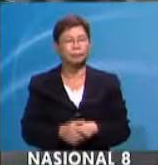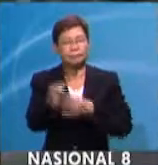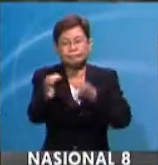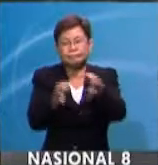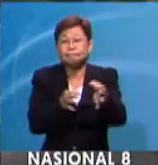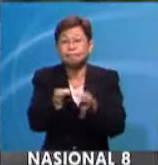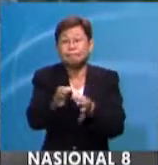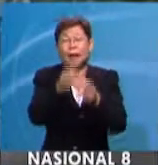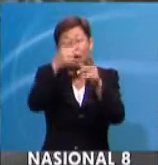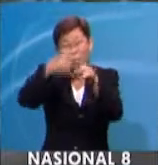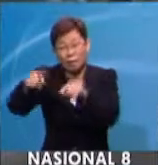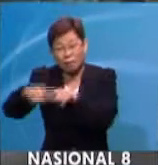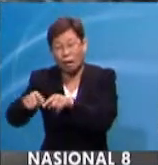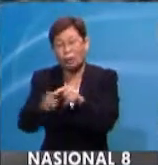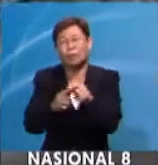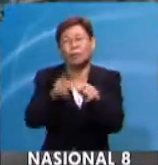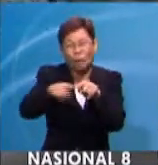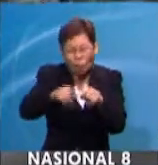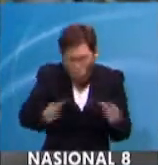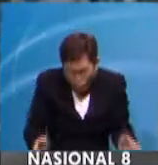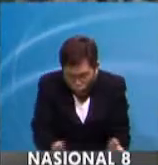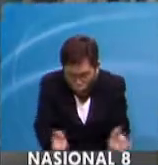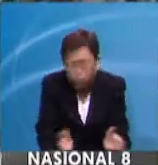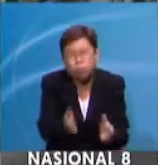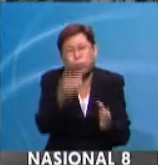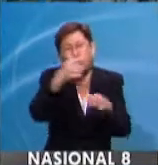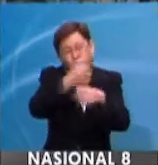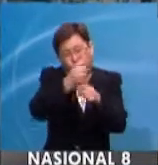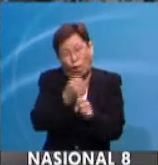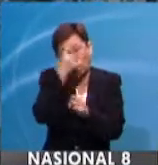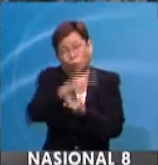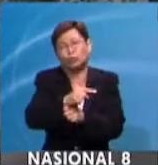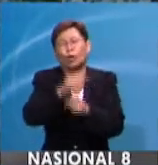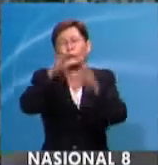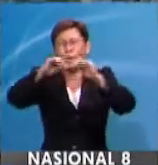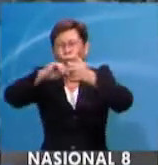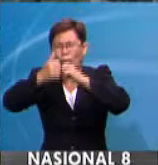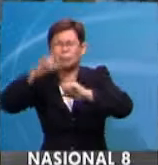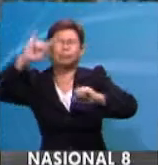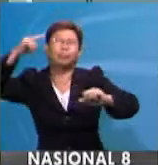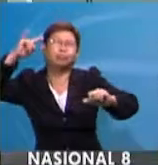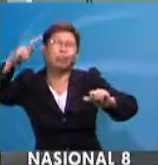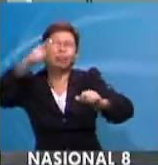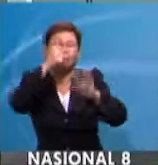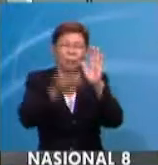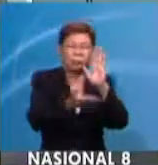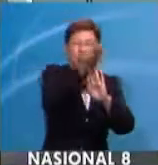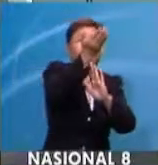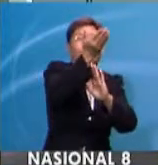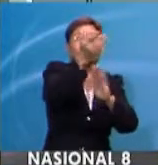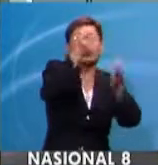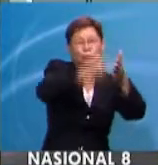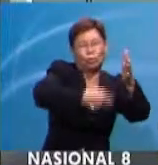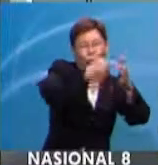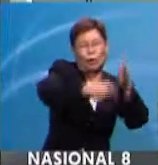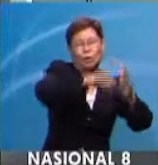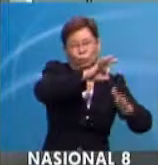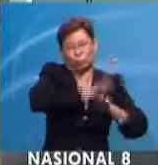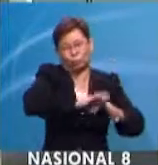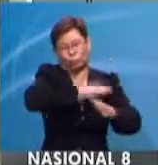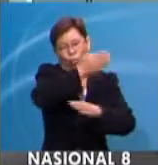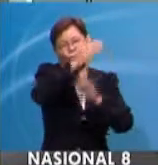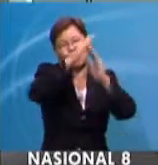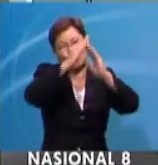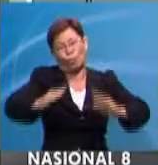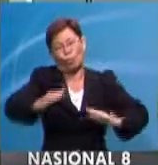jelasnya pelbagai Initiative dilaksanakan untuk menangani isu spekulasi termasuk kenaikan kadar Cukai keuntungan